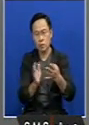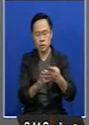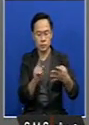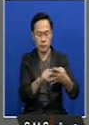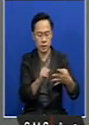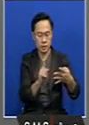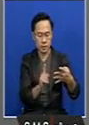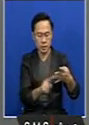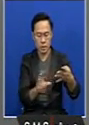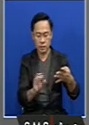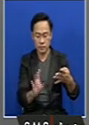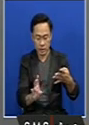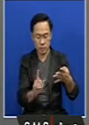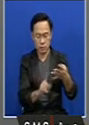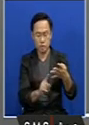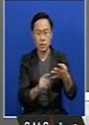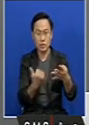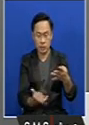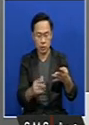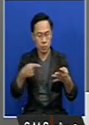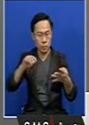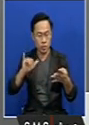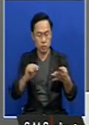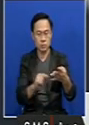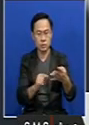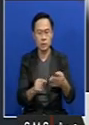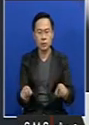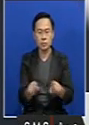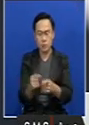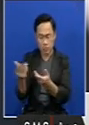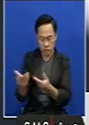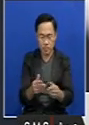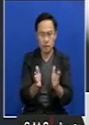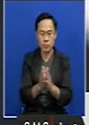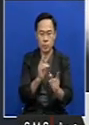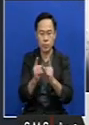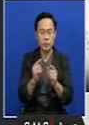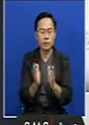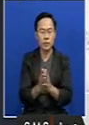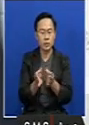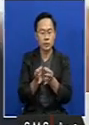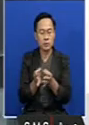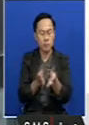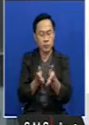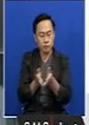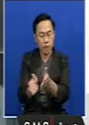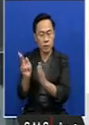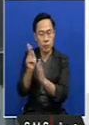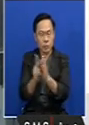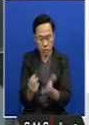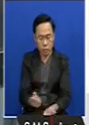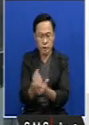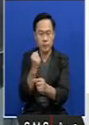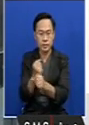2557พลเอกประยุทธ์จันทร์โอชานายกรัฐมนตรีก็เป็นคนไปเทียบเชิญอาจารย์มีชัยให้มาคุมเกมเขียน